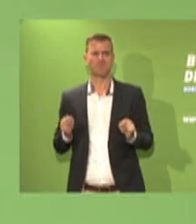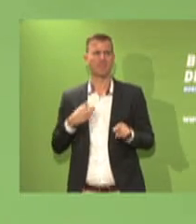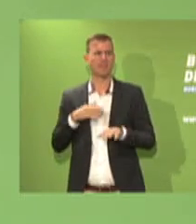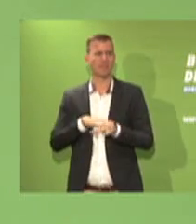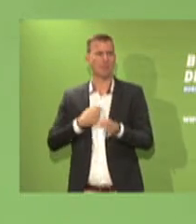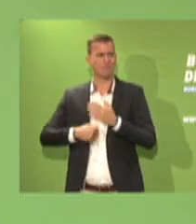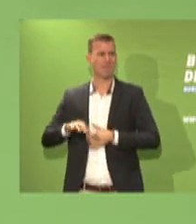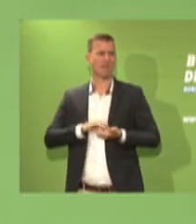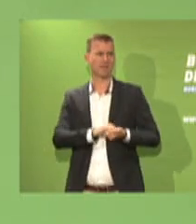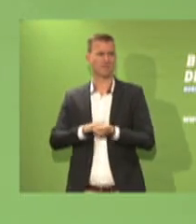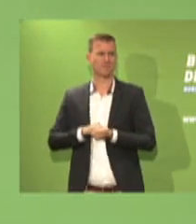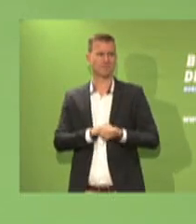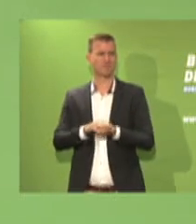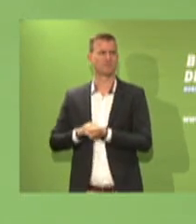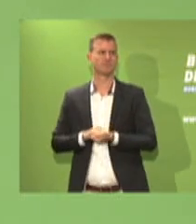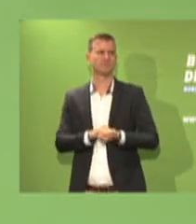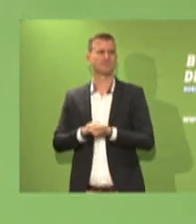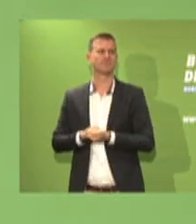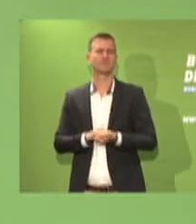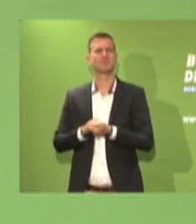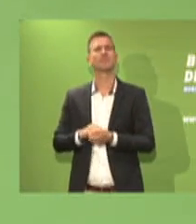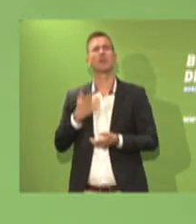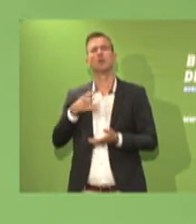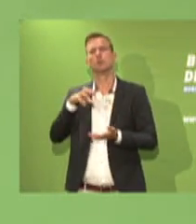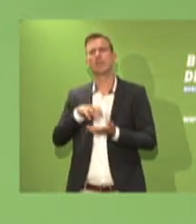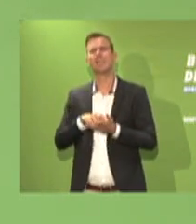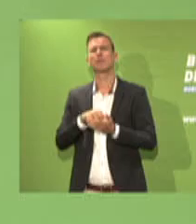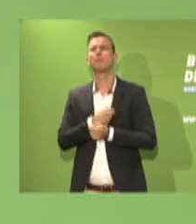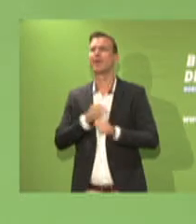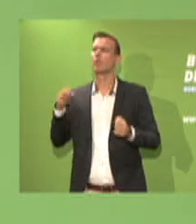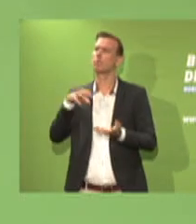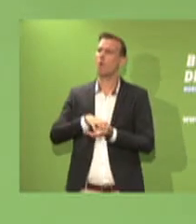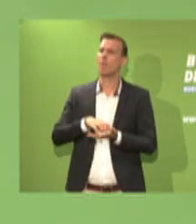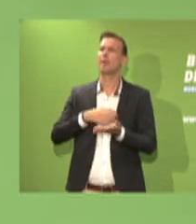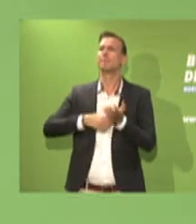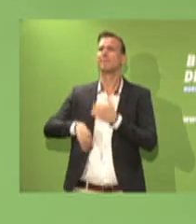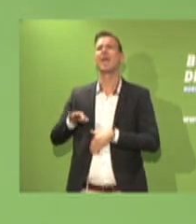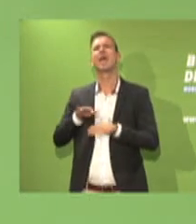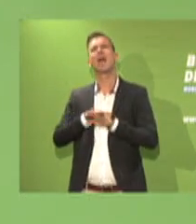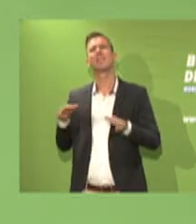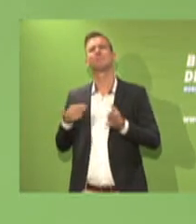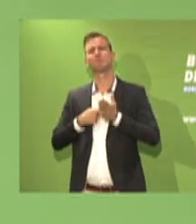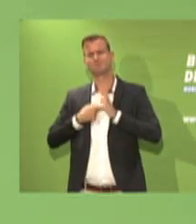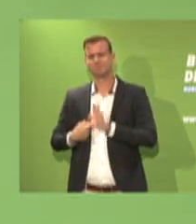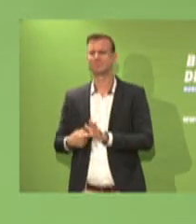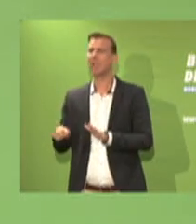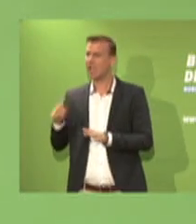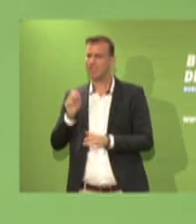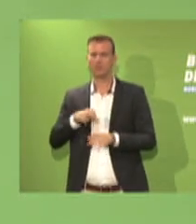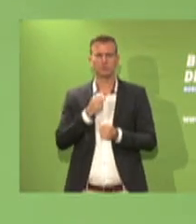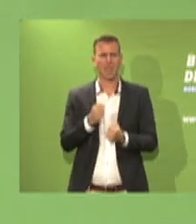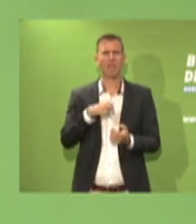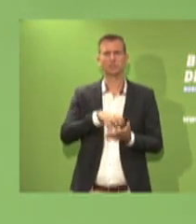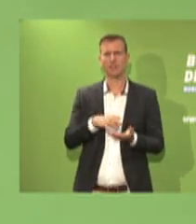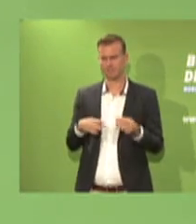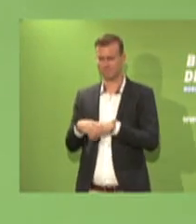hat, ja, weil wir wissen, dass eben auch städtische Metropolen, dass eben auch ländlich geprägte Räume, die ja auch wiederum auch starke Städte beinhalten,